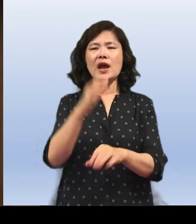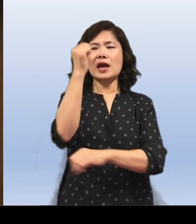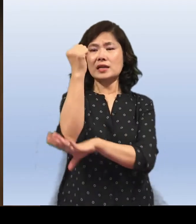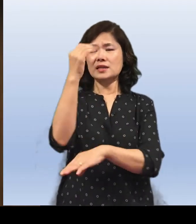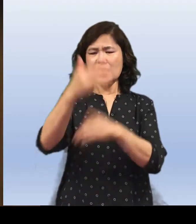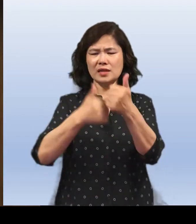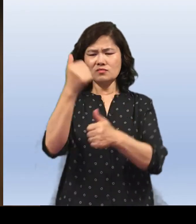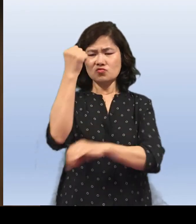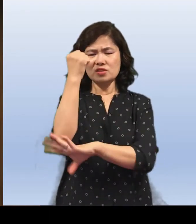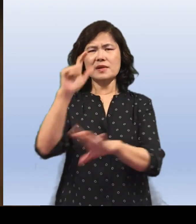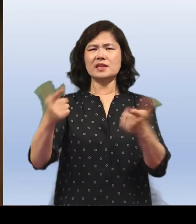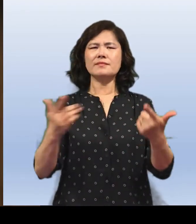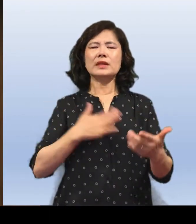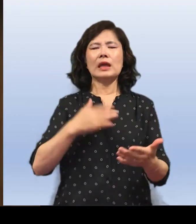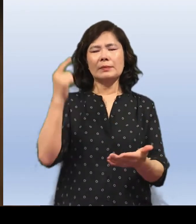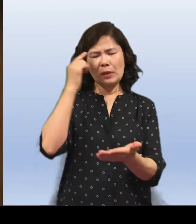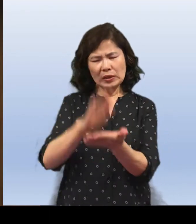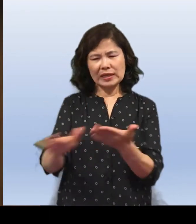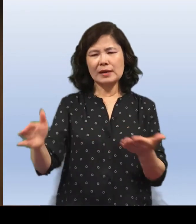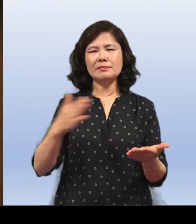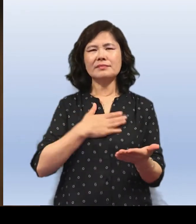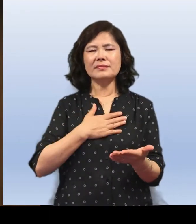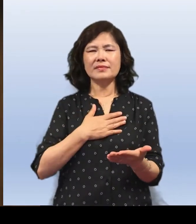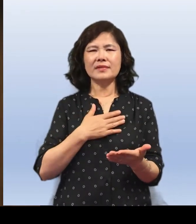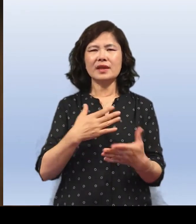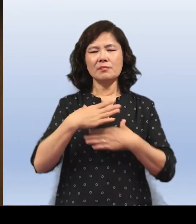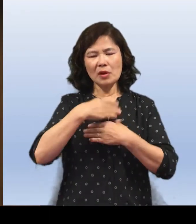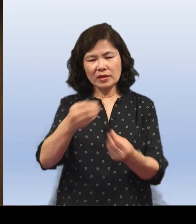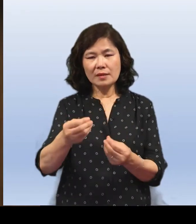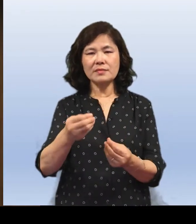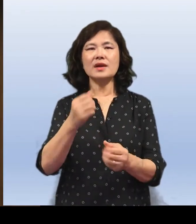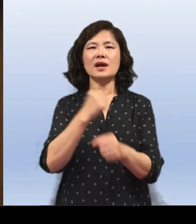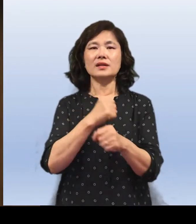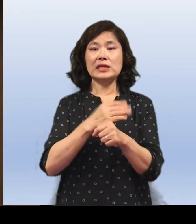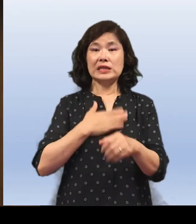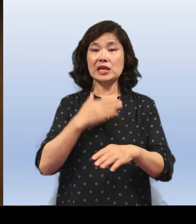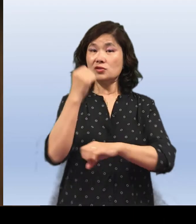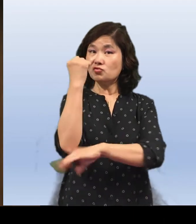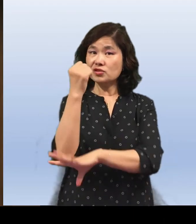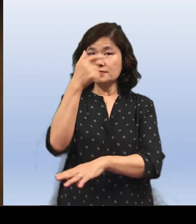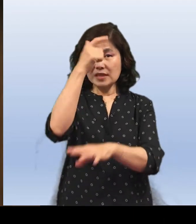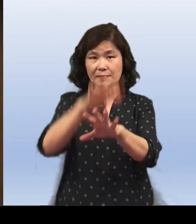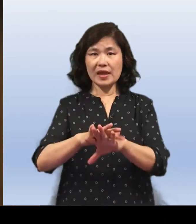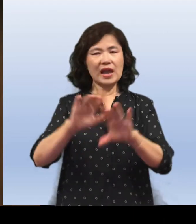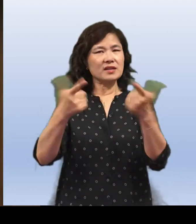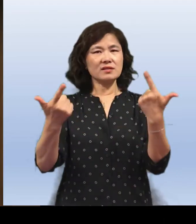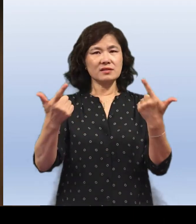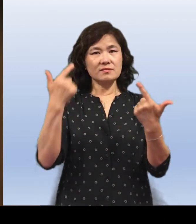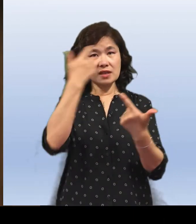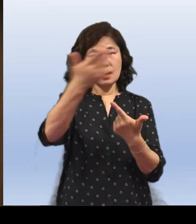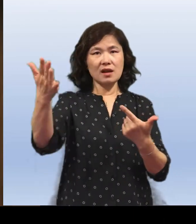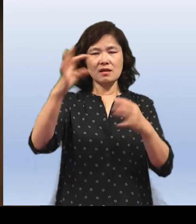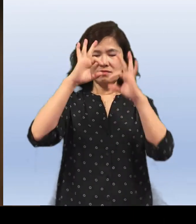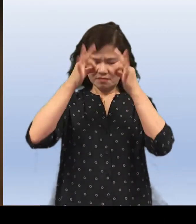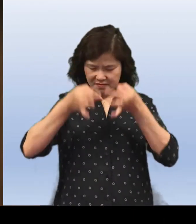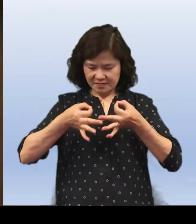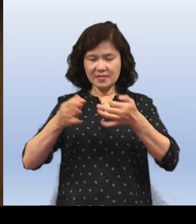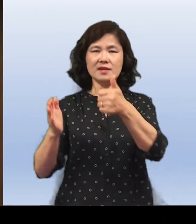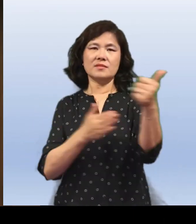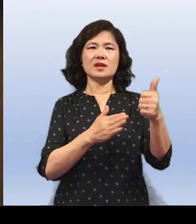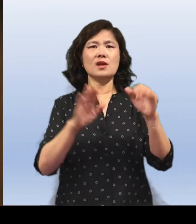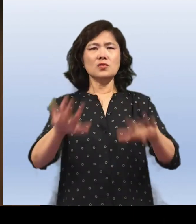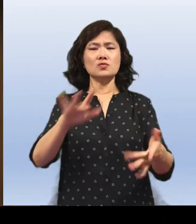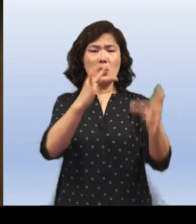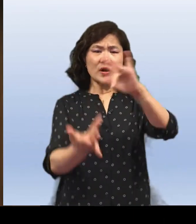아닌 나의 편리와 편의를 추구하는 내 중심의 예배는 아니었습니까? 여러분, 요즘 시대의 온라인